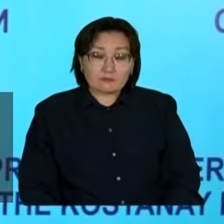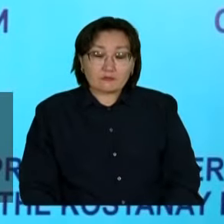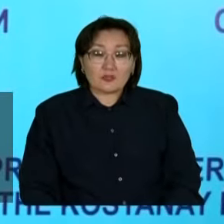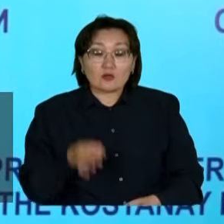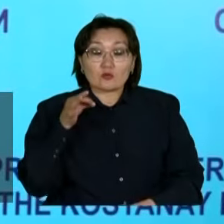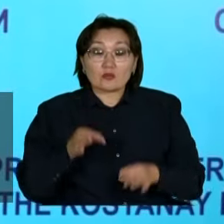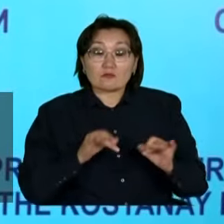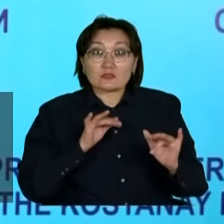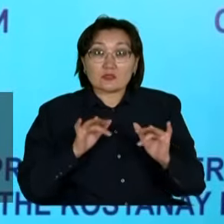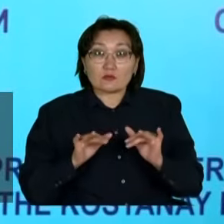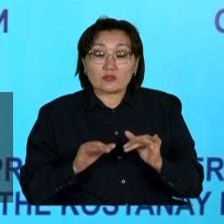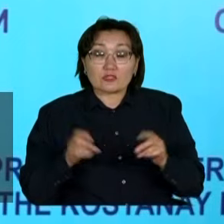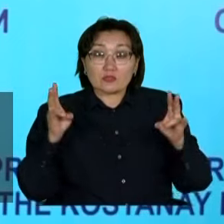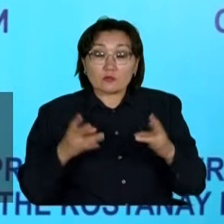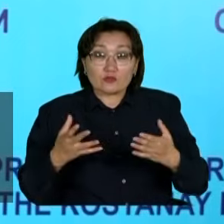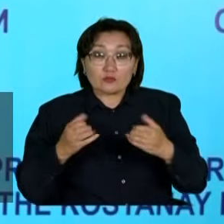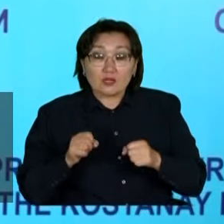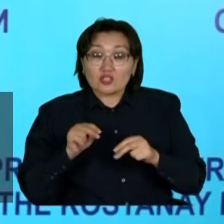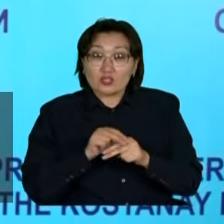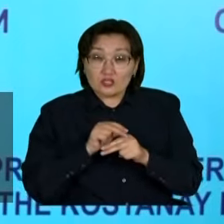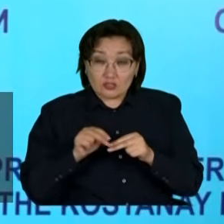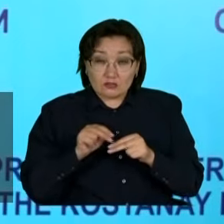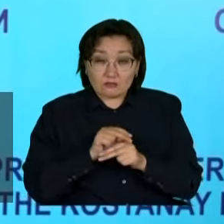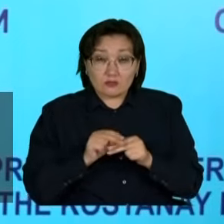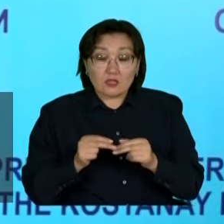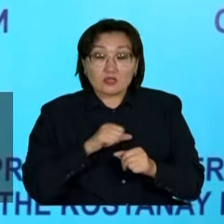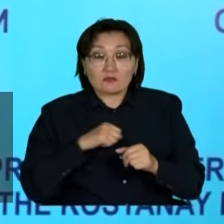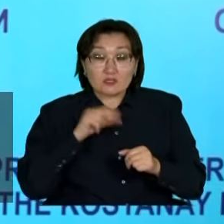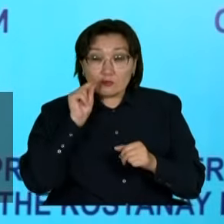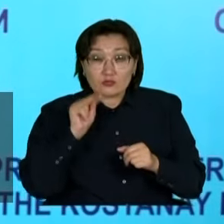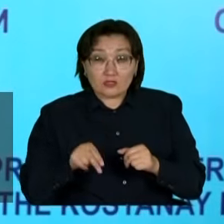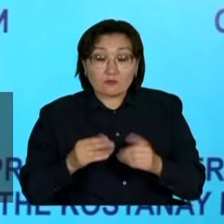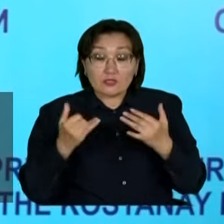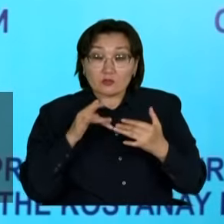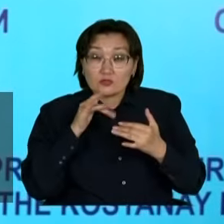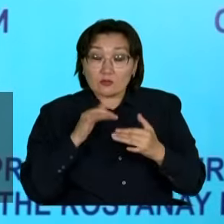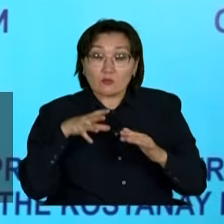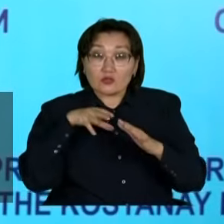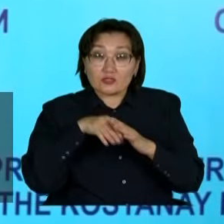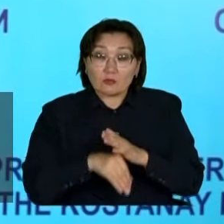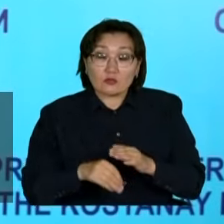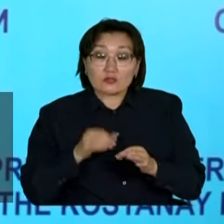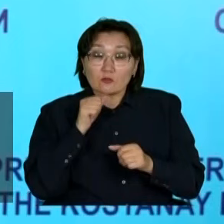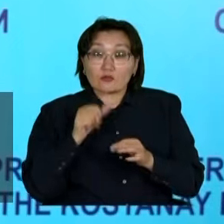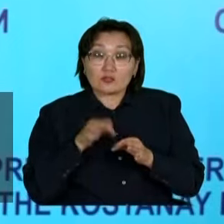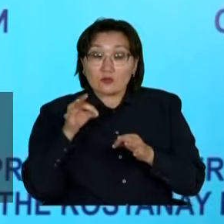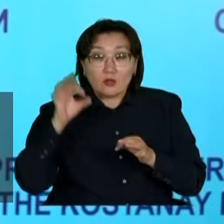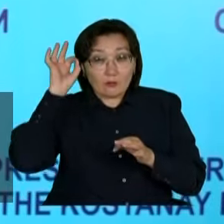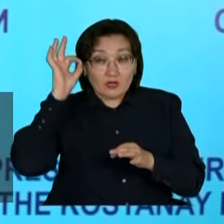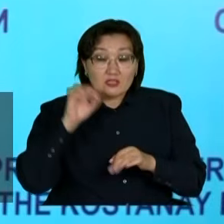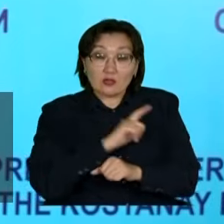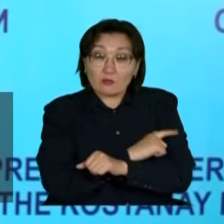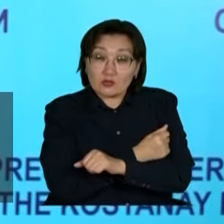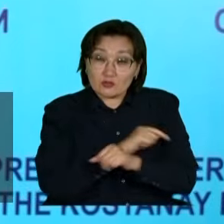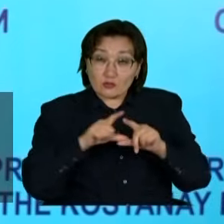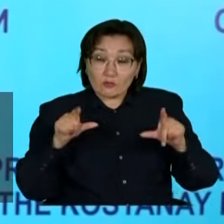Уголовное дело. Пострадавший получает амбулаторное лечение. Сам подозреваемый в настоящее время помещен в Костанайскую областную психиатрическую больницу.